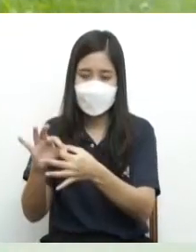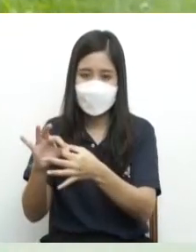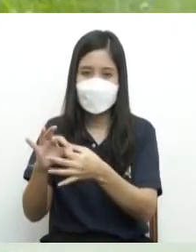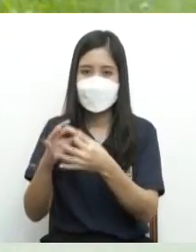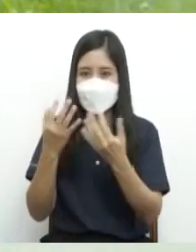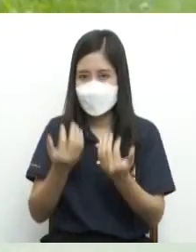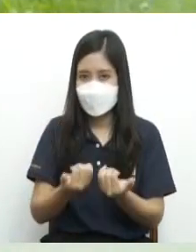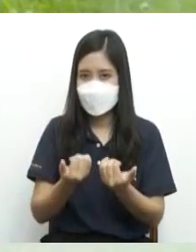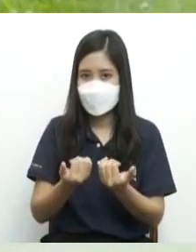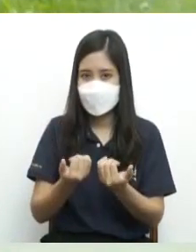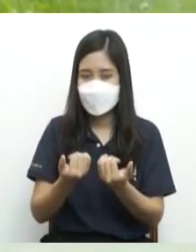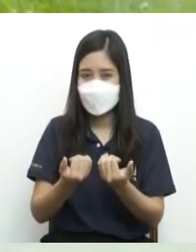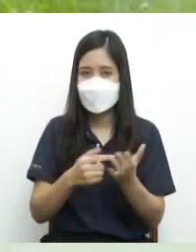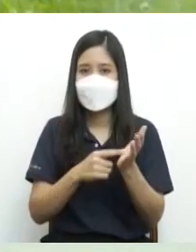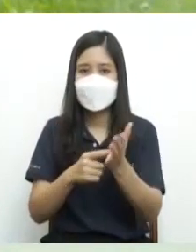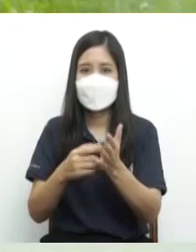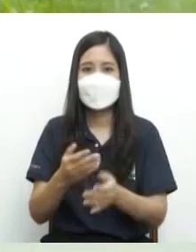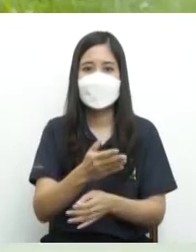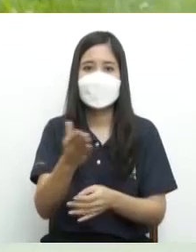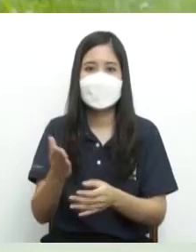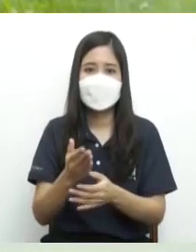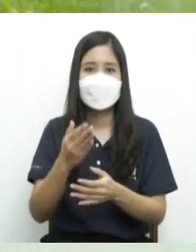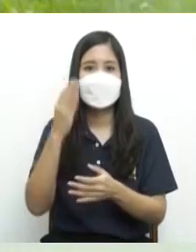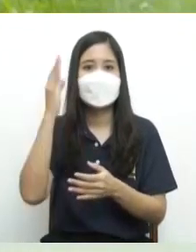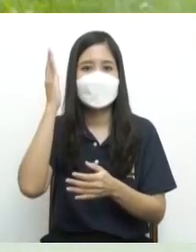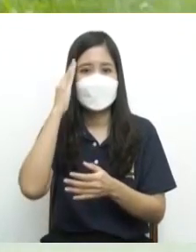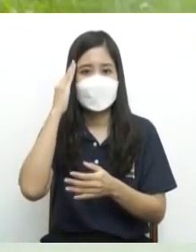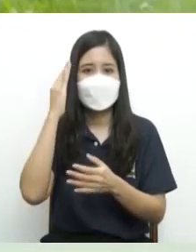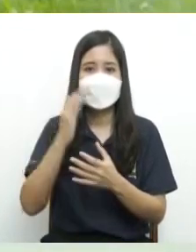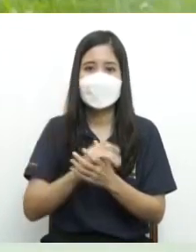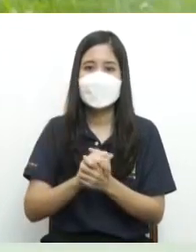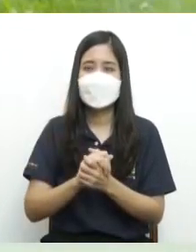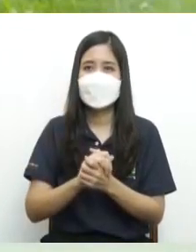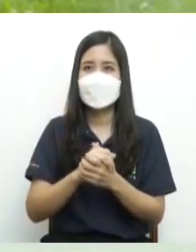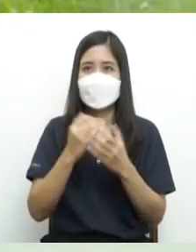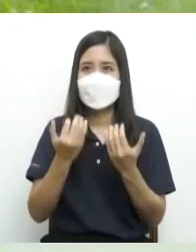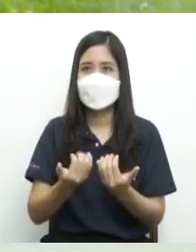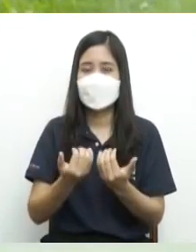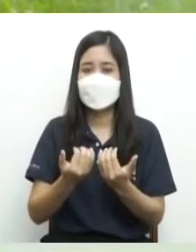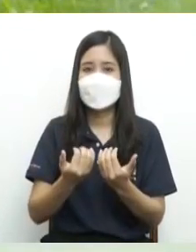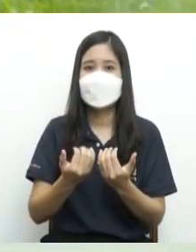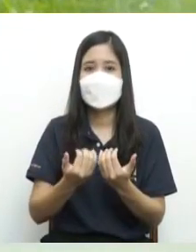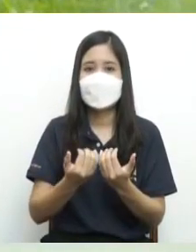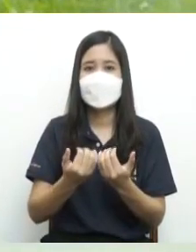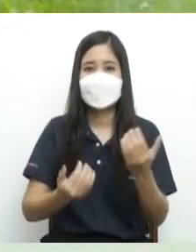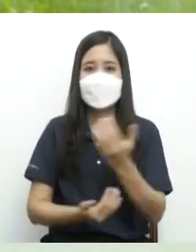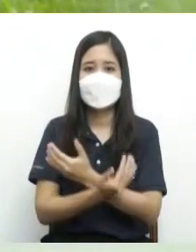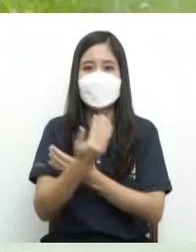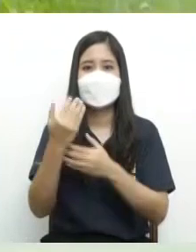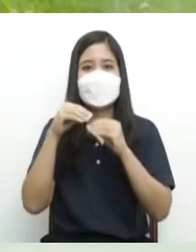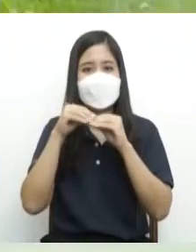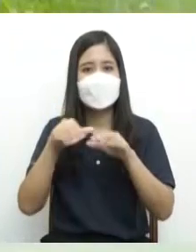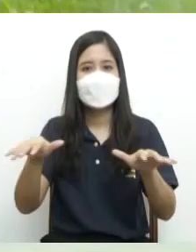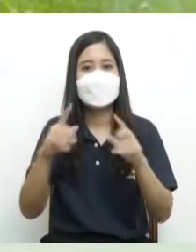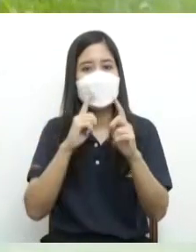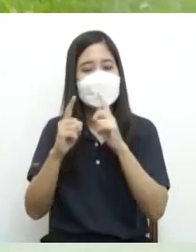ป็นเวทีที่ให้คำตอบของเราทุกมิติสรุปโดยรวมก็คือเราใช้ OBEX Channel ของพวกเราในวันนี้เพื่อสื่อสารระหว่างหน่ว